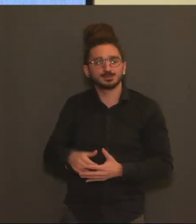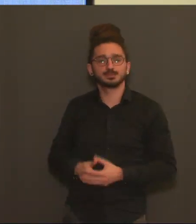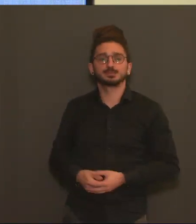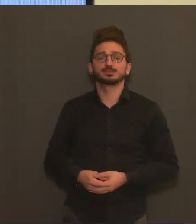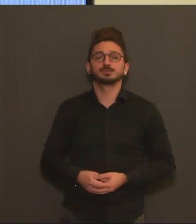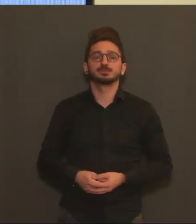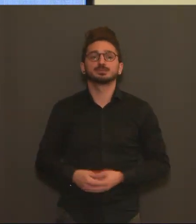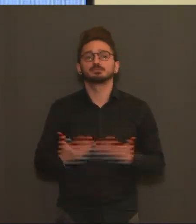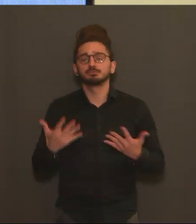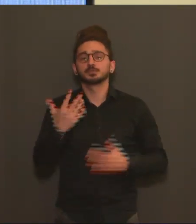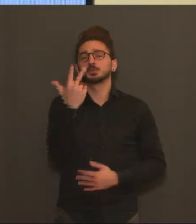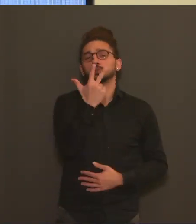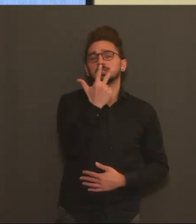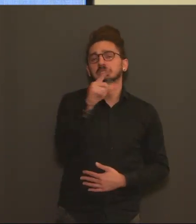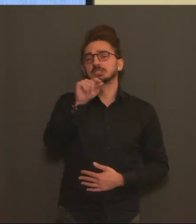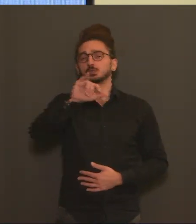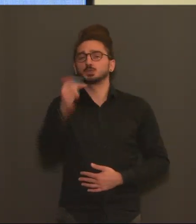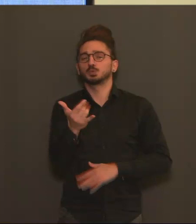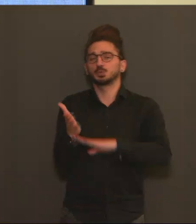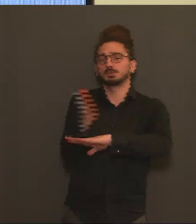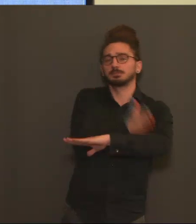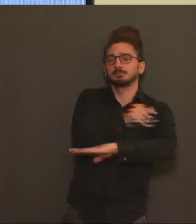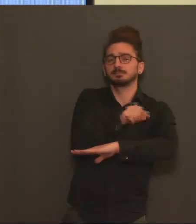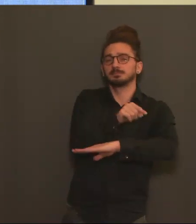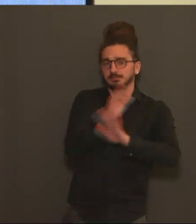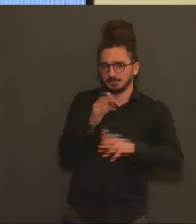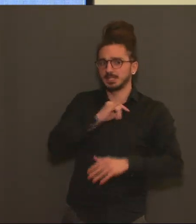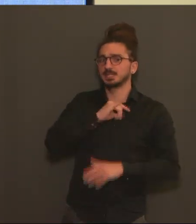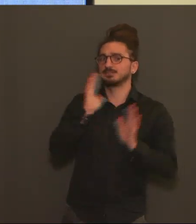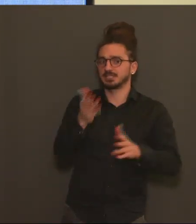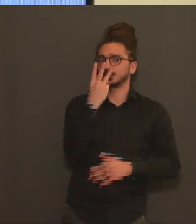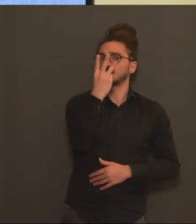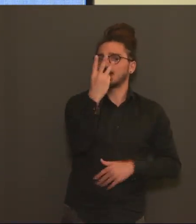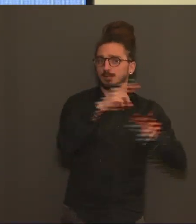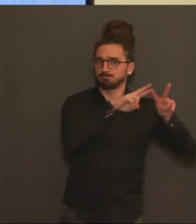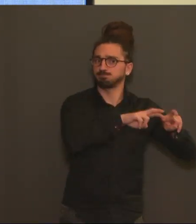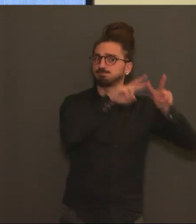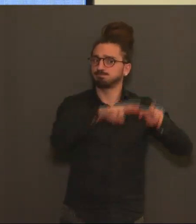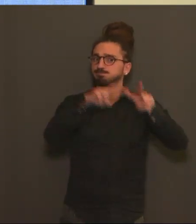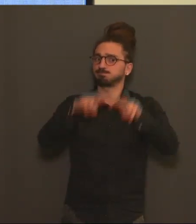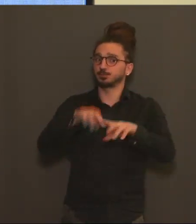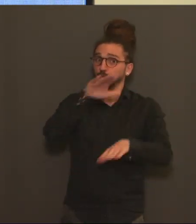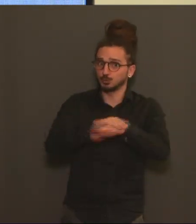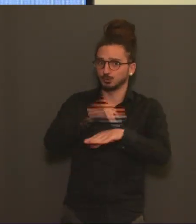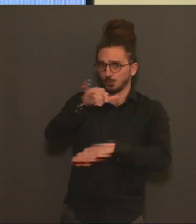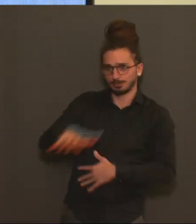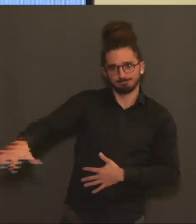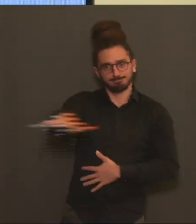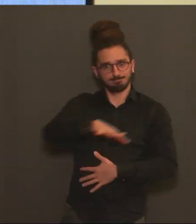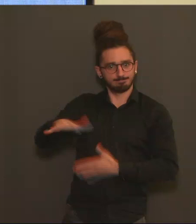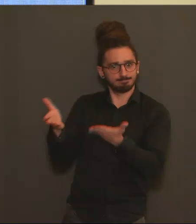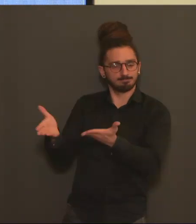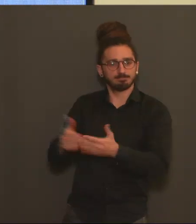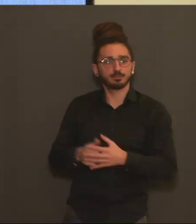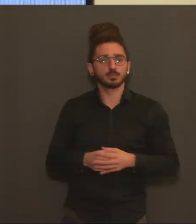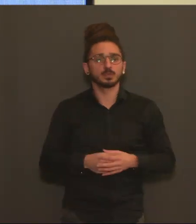études d'efficacité sur le terrain, je dirais même de 3 grosses études d'efficacité sur le terrain. Une de ces études